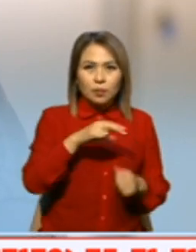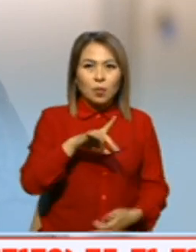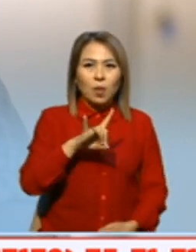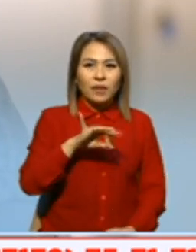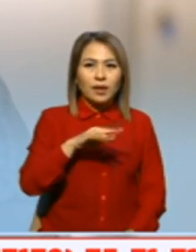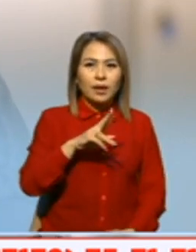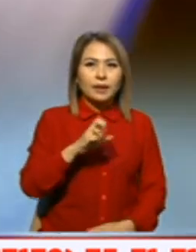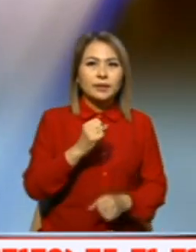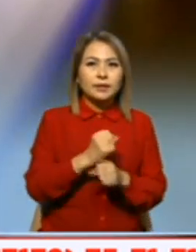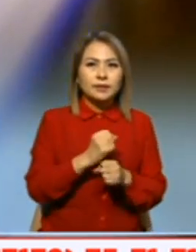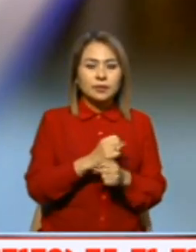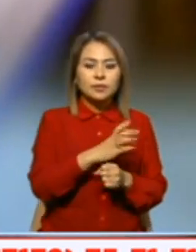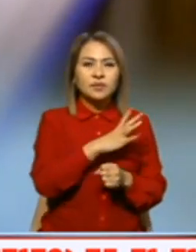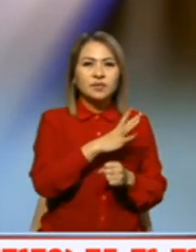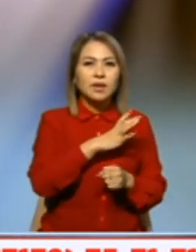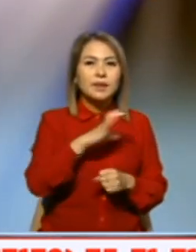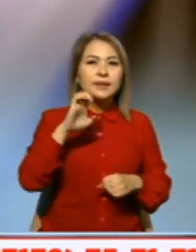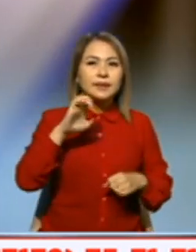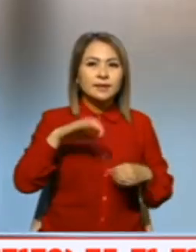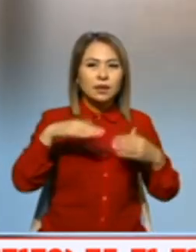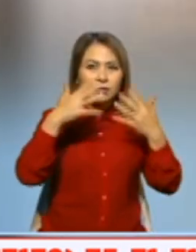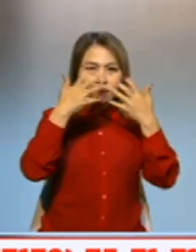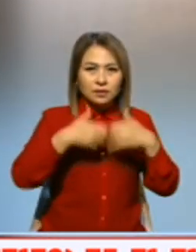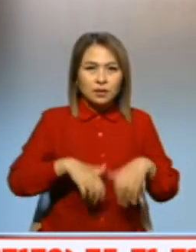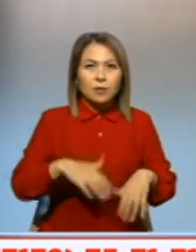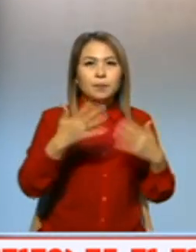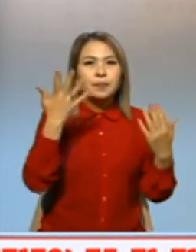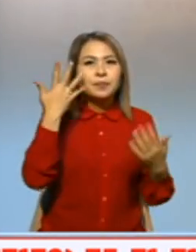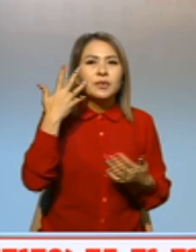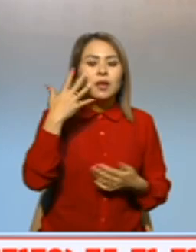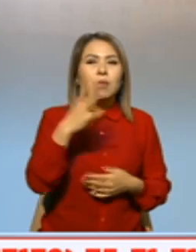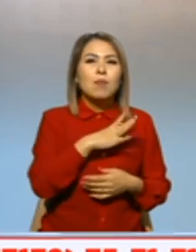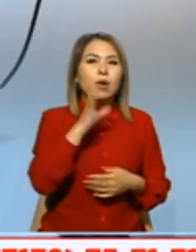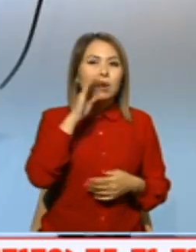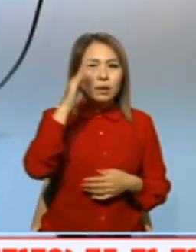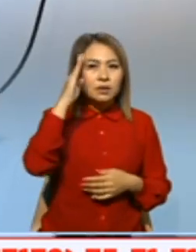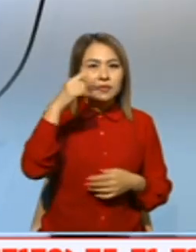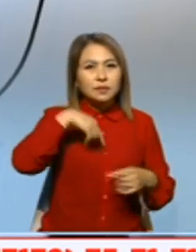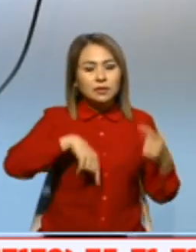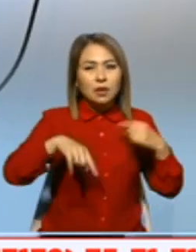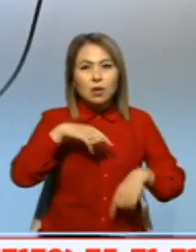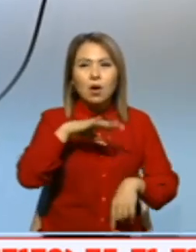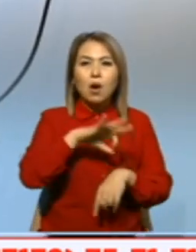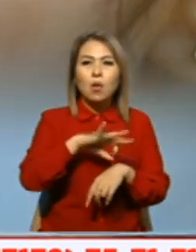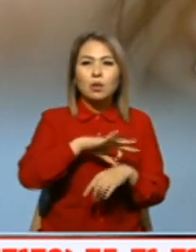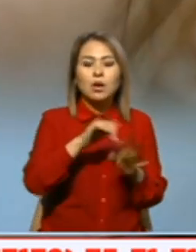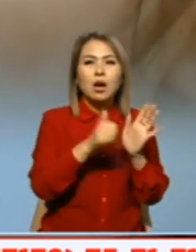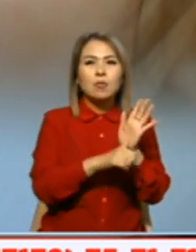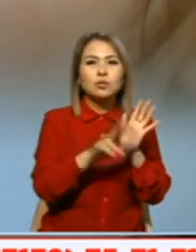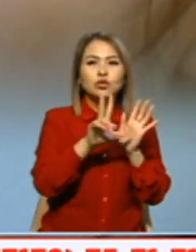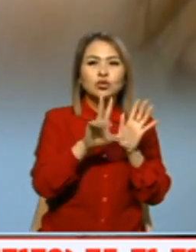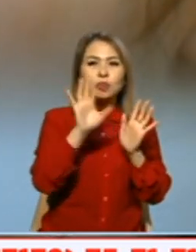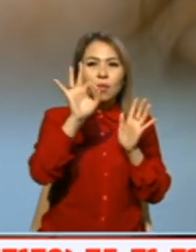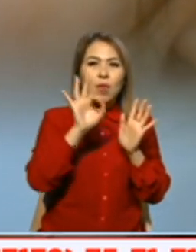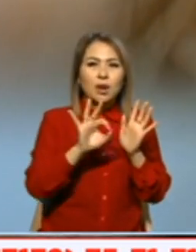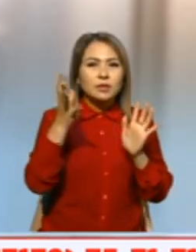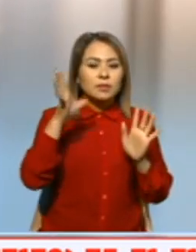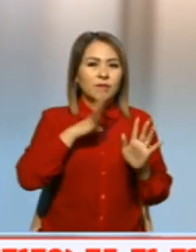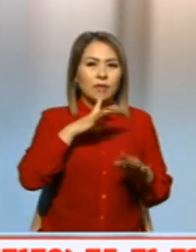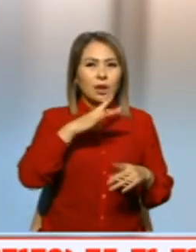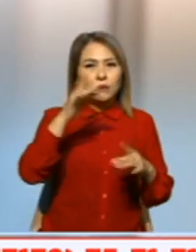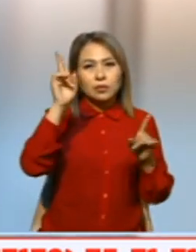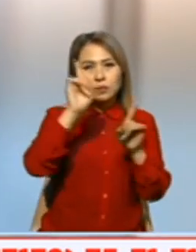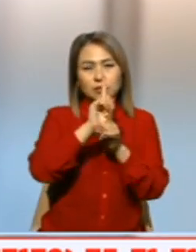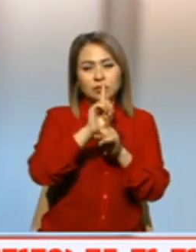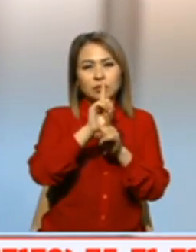профилактика өткізіп тұрамыз. Статистикалық деректерге сүйенсек, ата-ана баласының бойындағы ауруларды 63% жағдайда кездейсоқ,